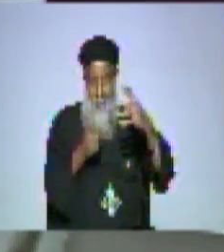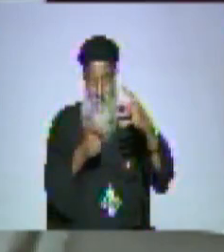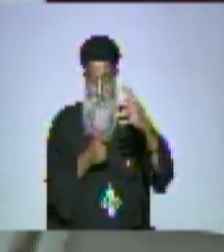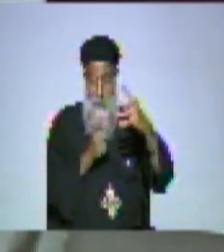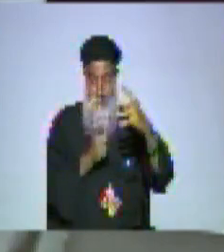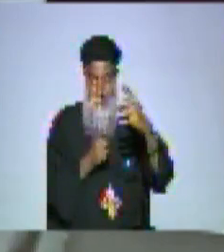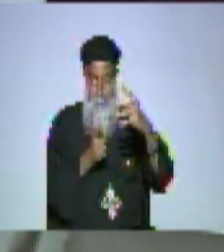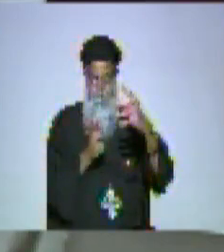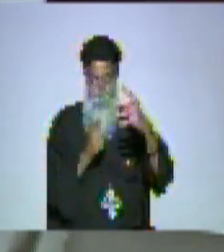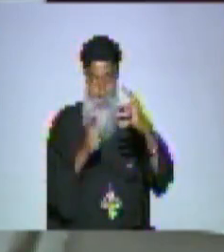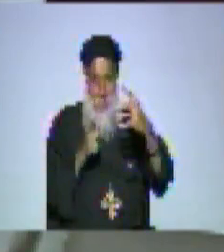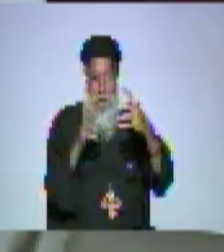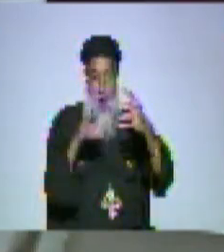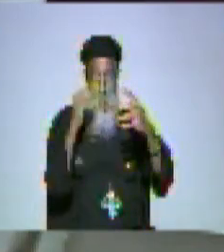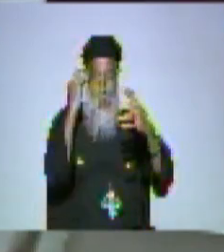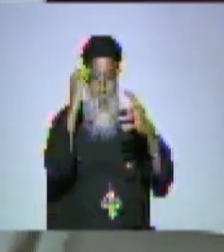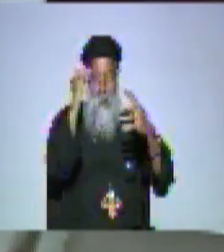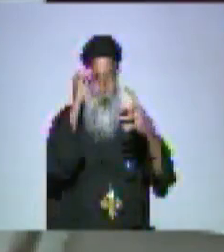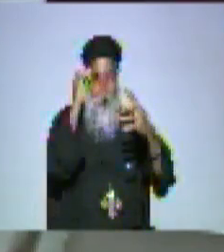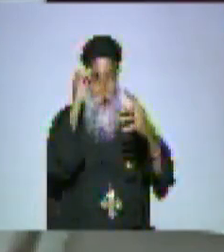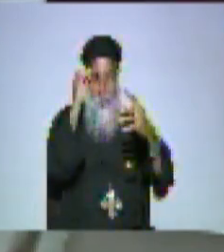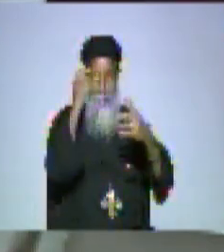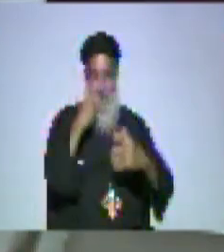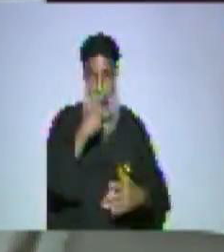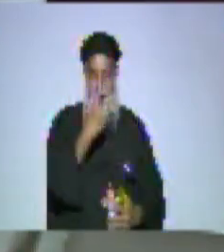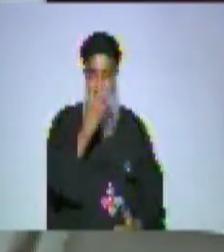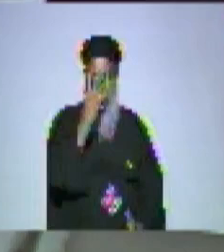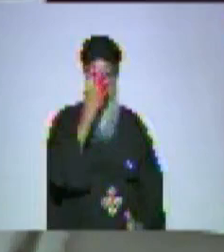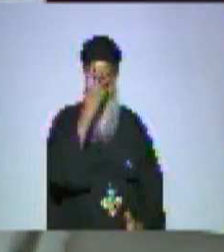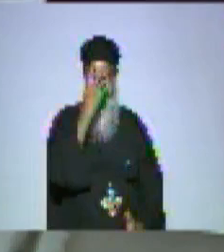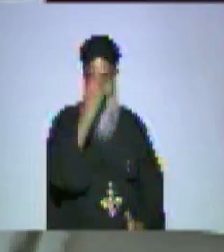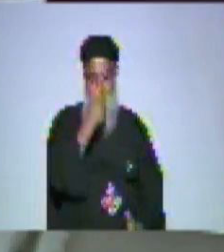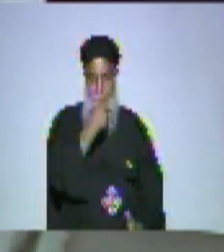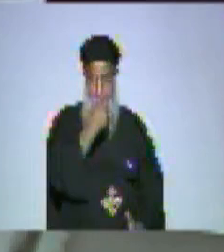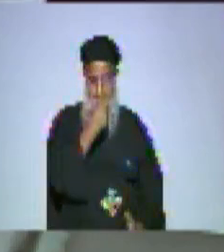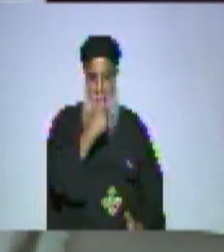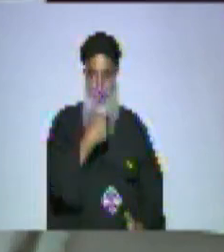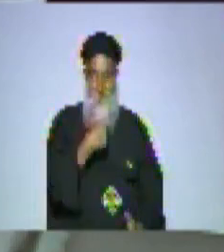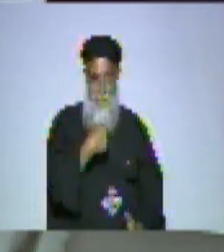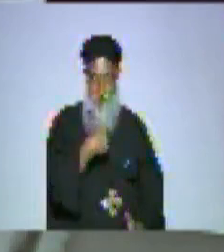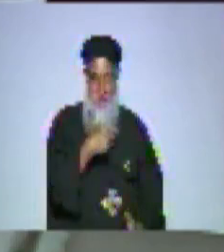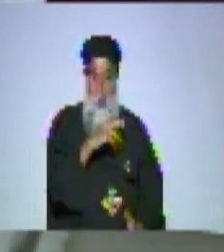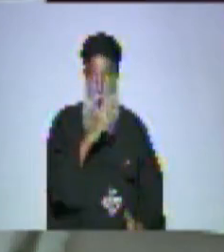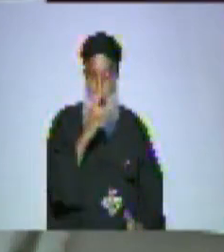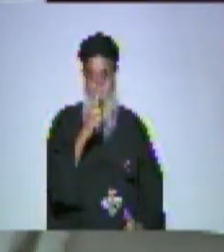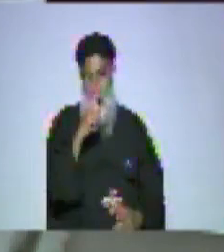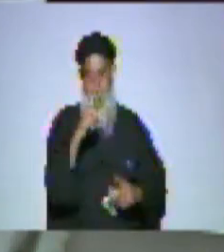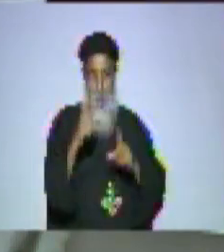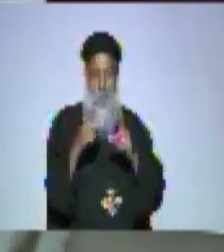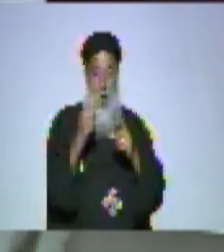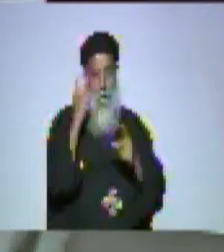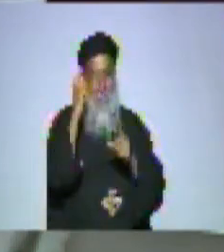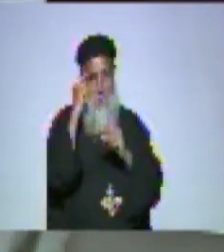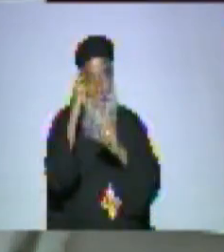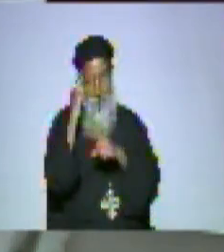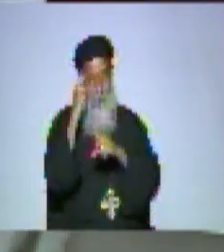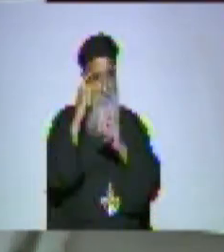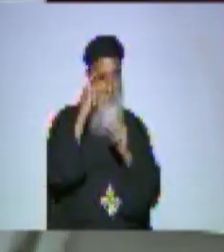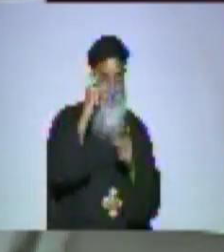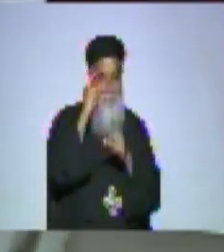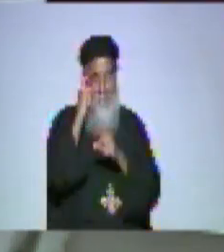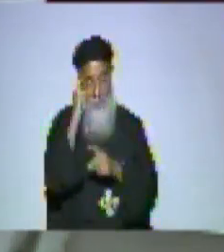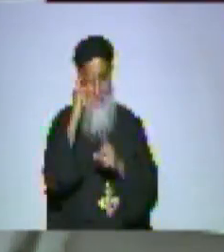من خجل من يعني كله يقيم الانسان تقييما كاملا يعني